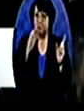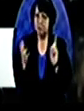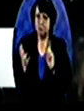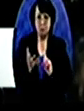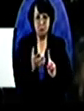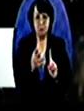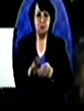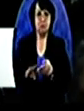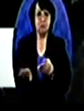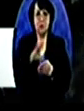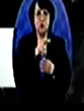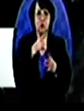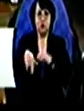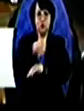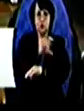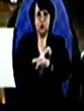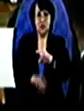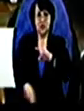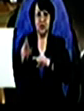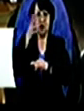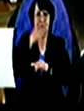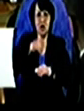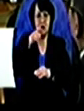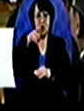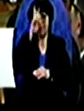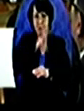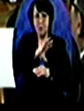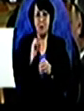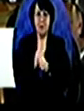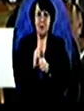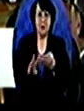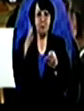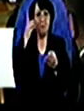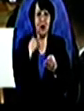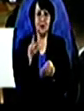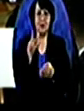сургууль цэцэрлэг, эрүүл мэндийн төвийн ажилтай танилцах юм. Ерөнхий сайд маргааш налаах дүүрэгт ажиллана.